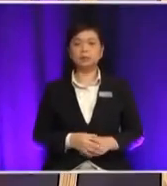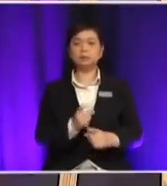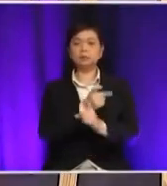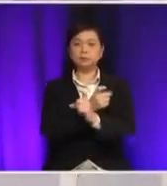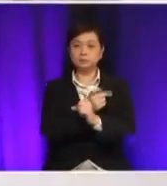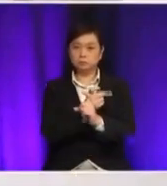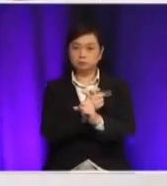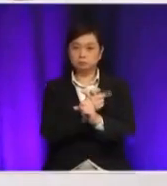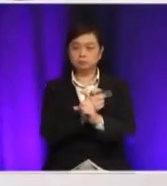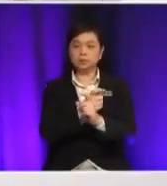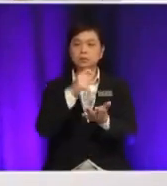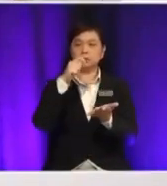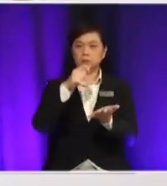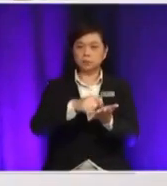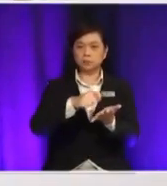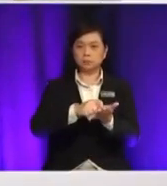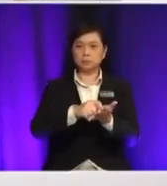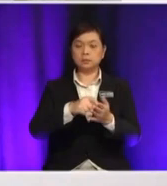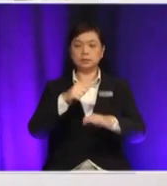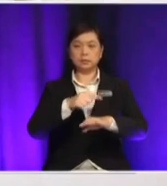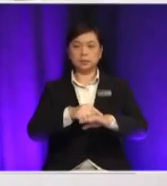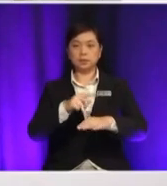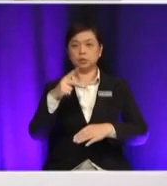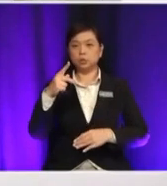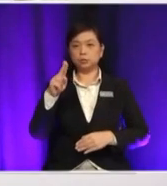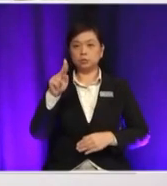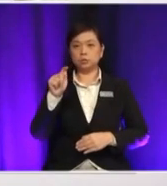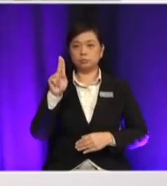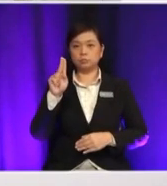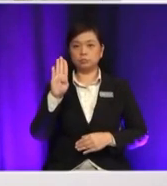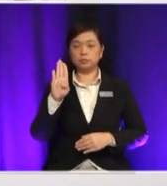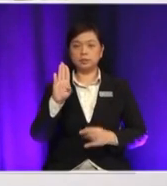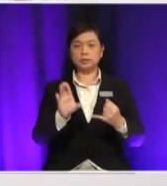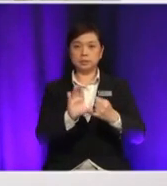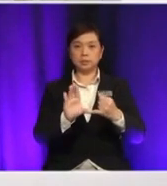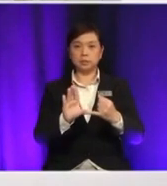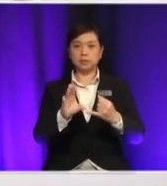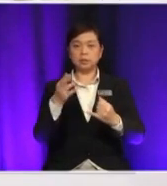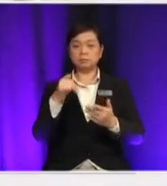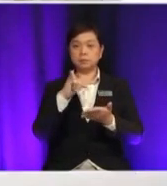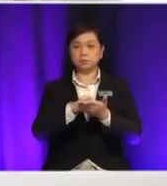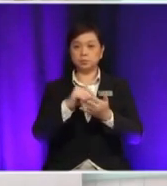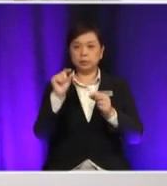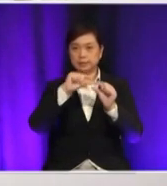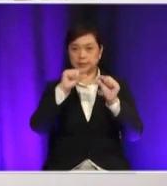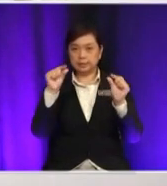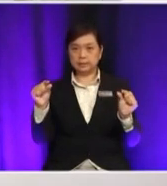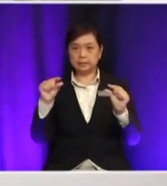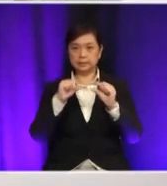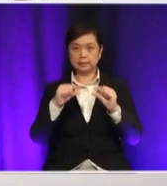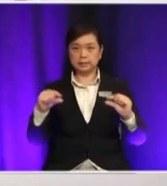tipe di kutubser Oke gantian gelendung akan menghilang Oke membran new please dan